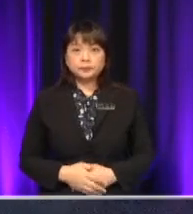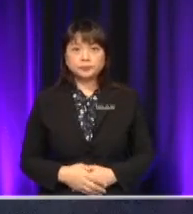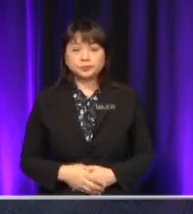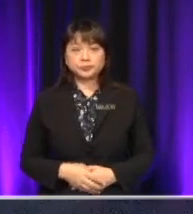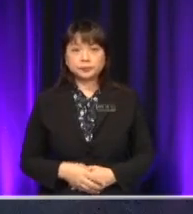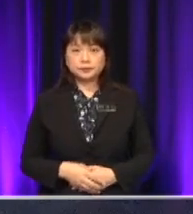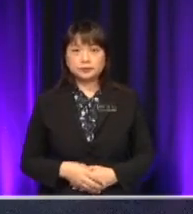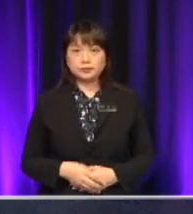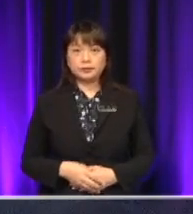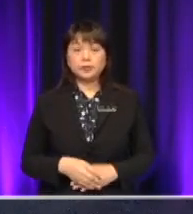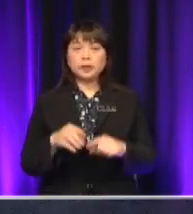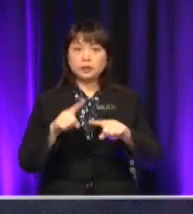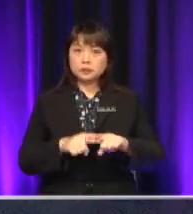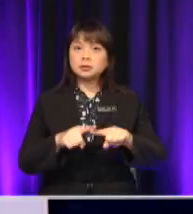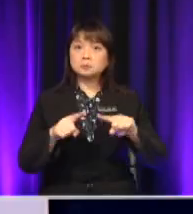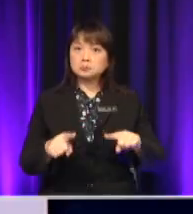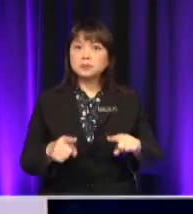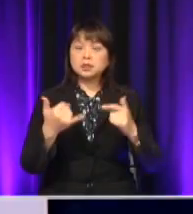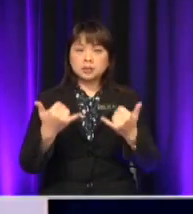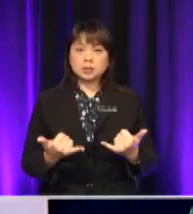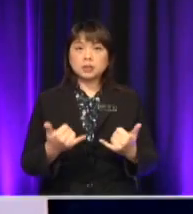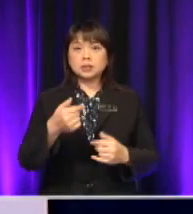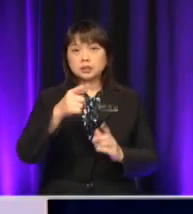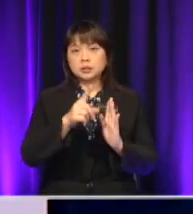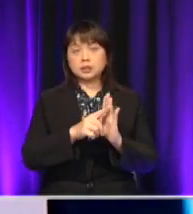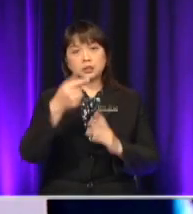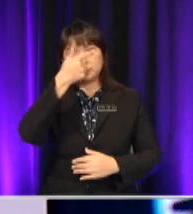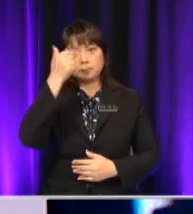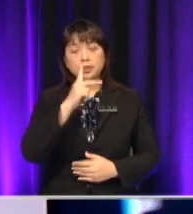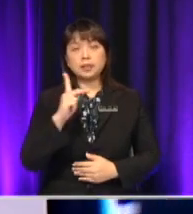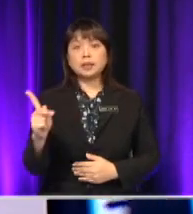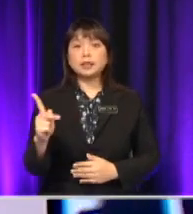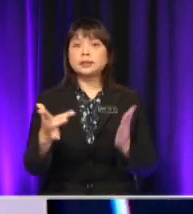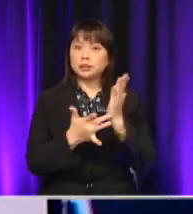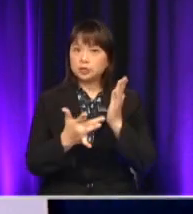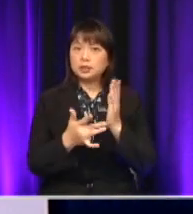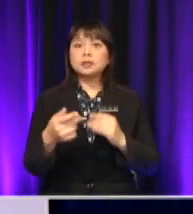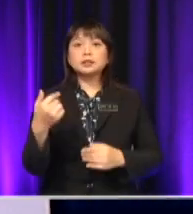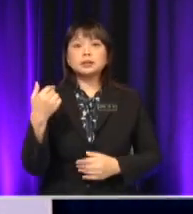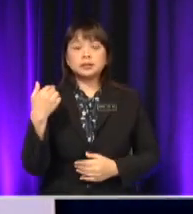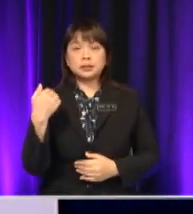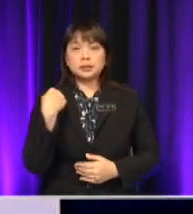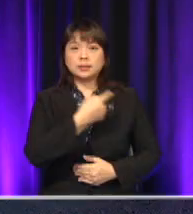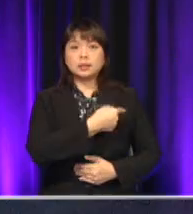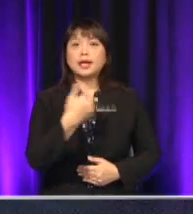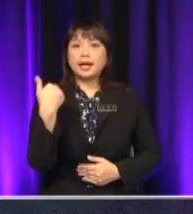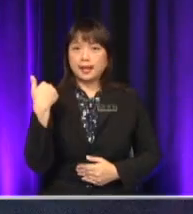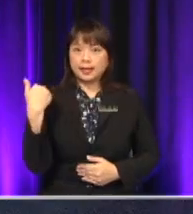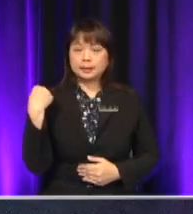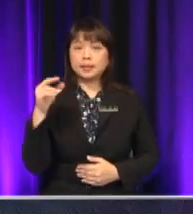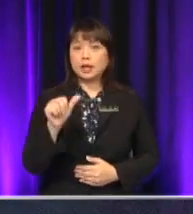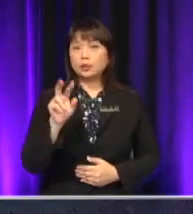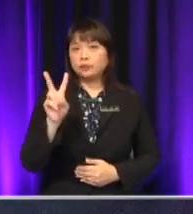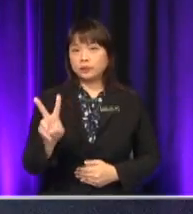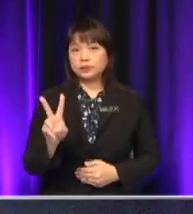ini adalah angkut vernier. Tapi sekarang disebabkan oleh teknologi, kita dah ada angkut vernier yang digital. Kan? Okey, so sekarang cikgu nak ajar yang bukan digital